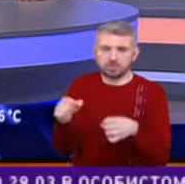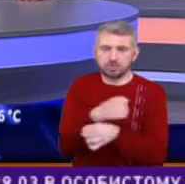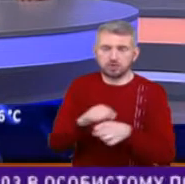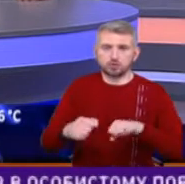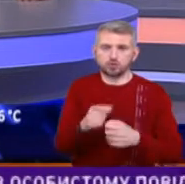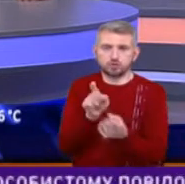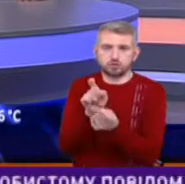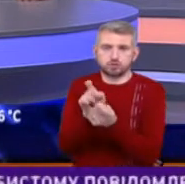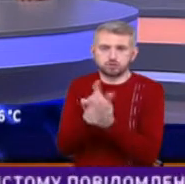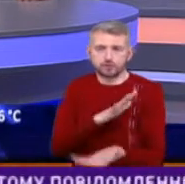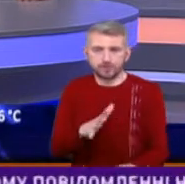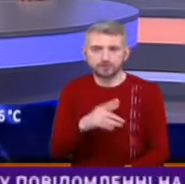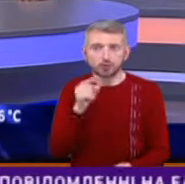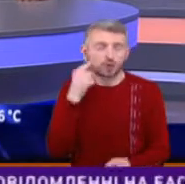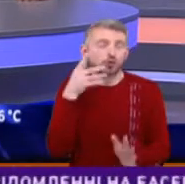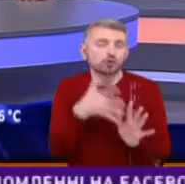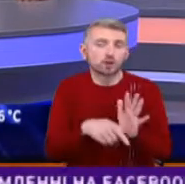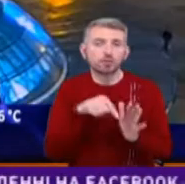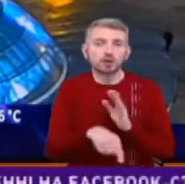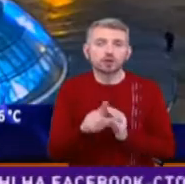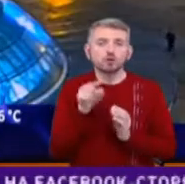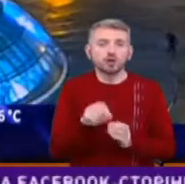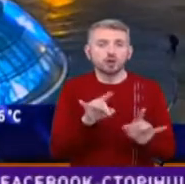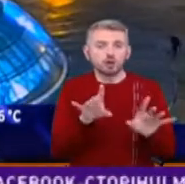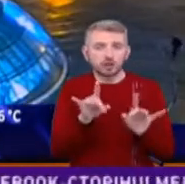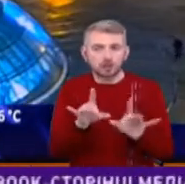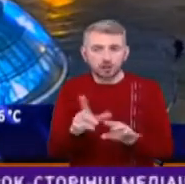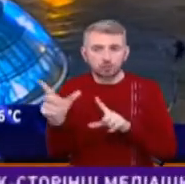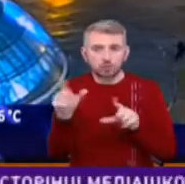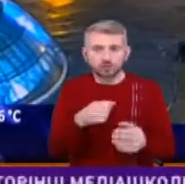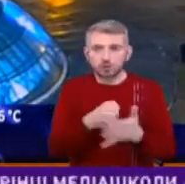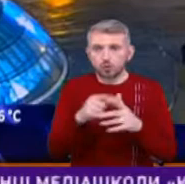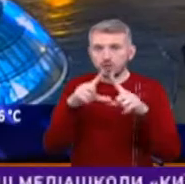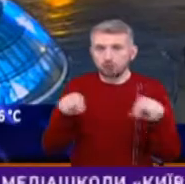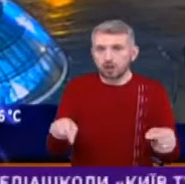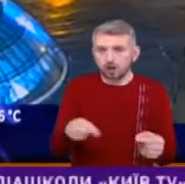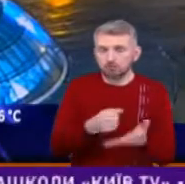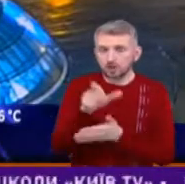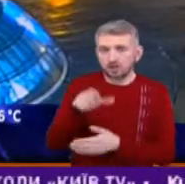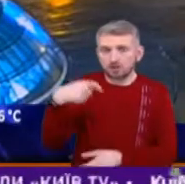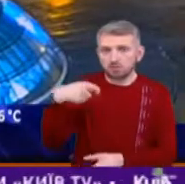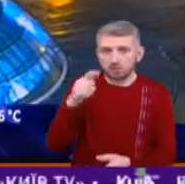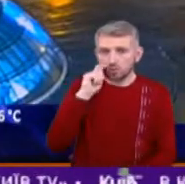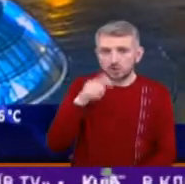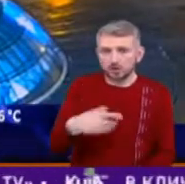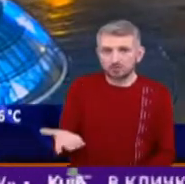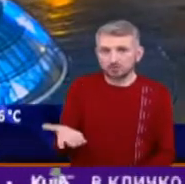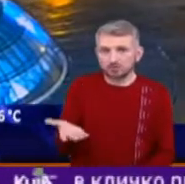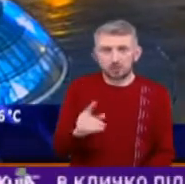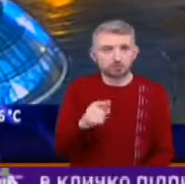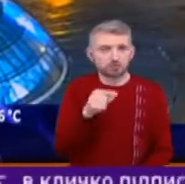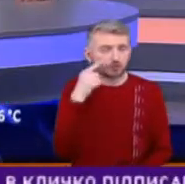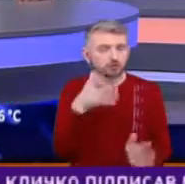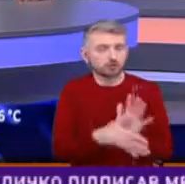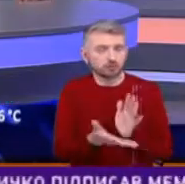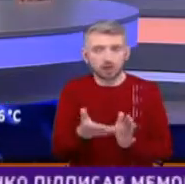Ну, тоді, зрозуміло, в контексті всього, що ви тут поговорили, поїздка до Кремля, кандидата в президенти України. Вона, якби... Чому вона